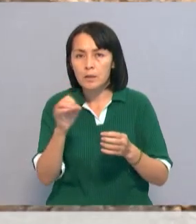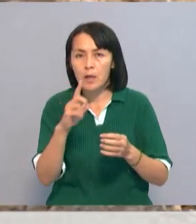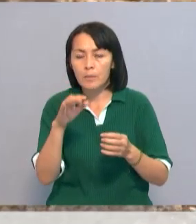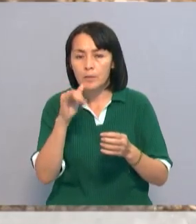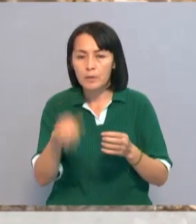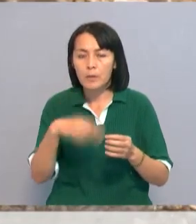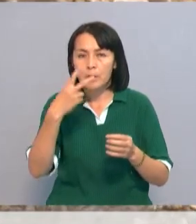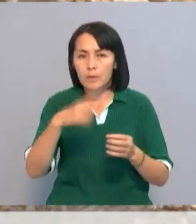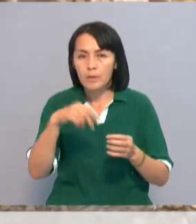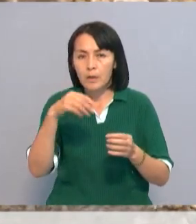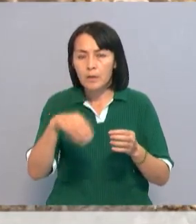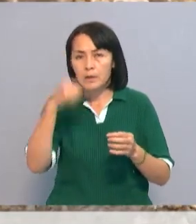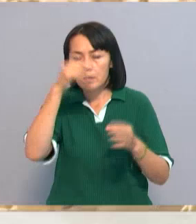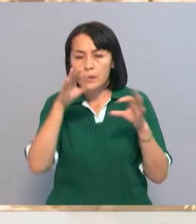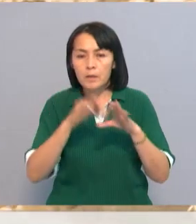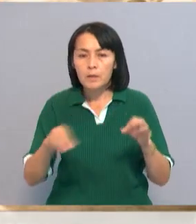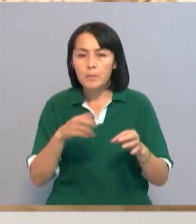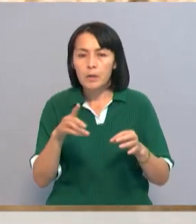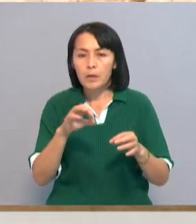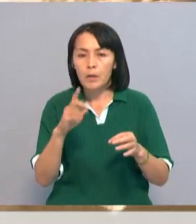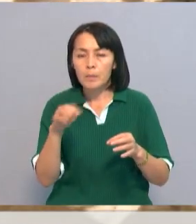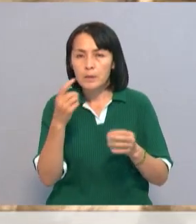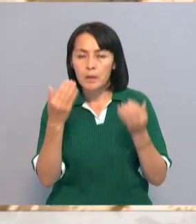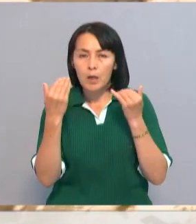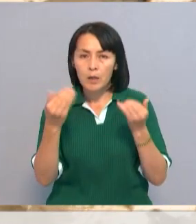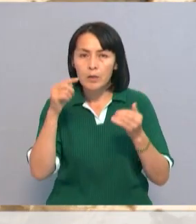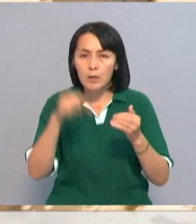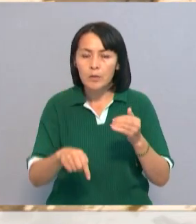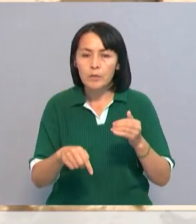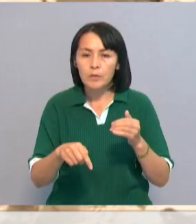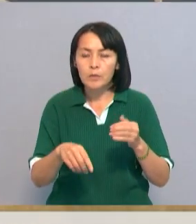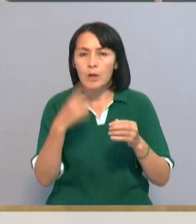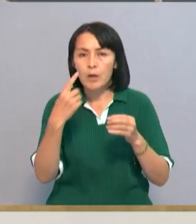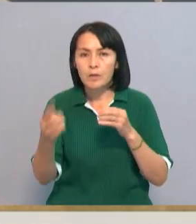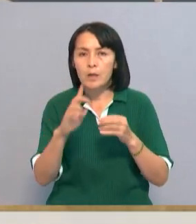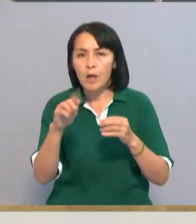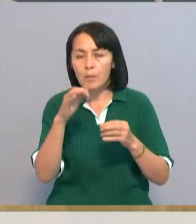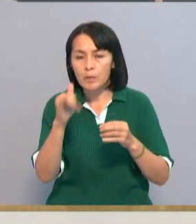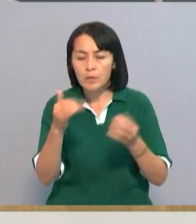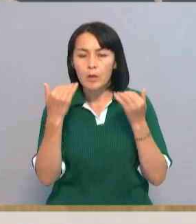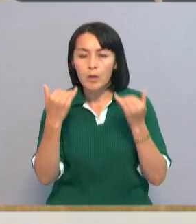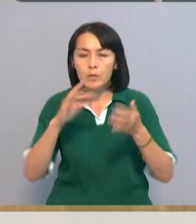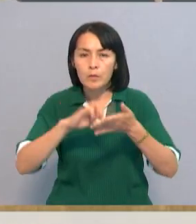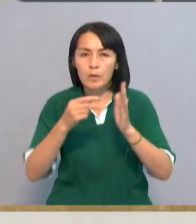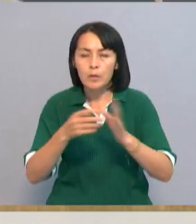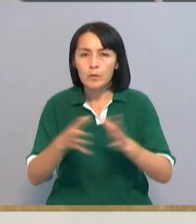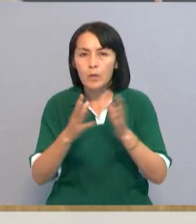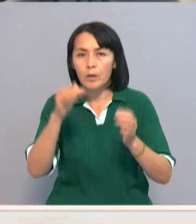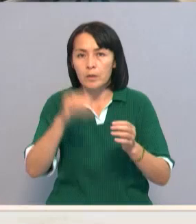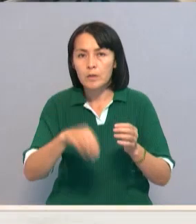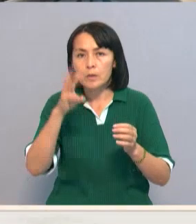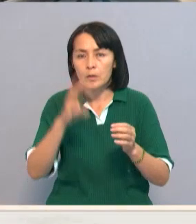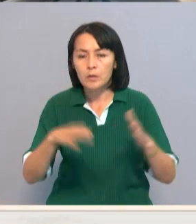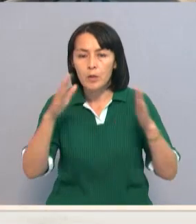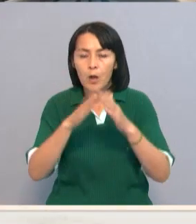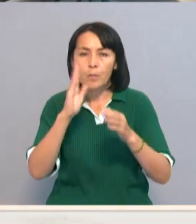Карабастау, 20 лет независимости, микрорайон Хайтпас-1. Одно из них – строительство в жилом массиве Карабастау. В ходе проекта около 1300